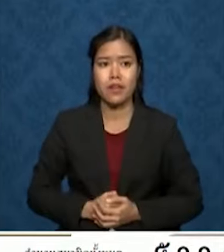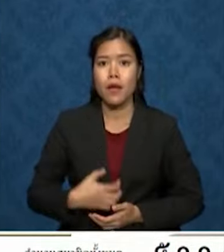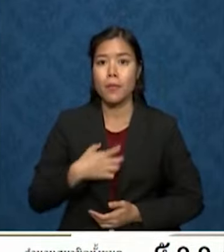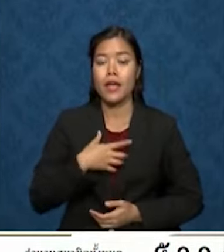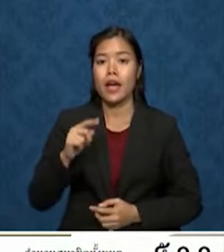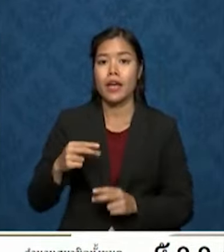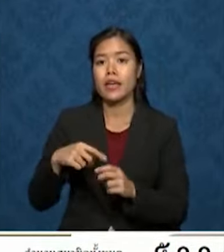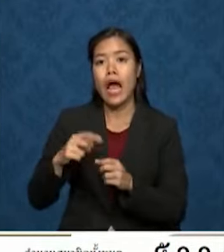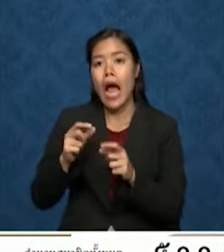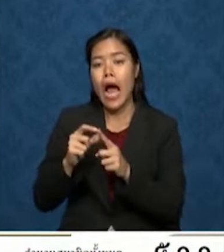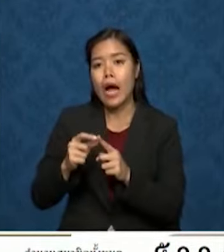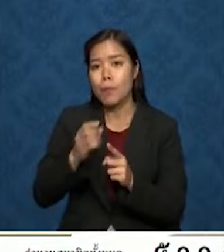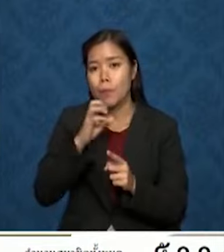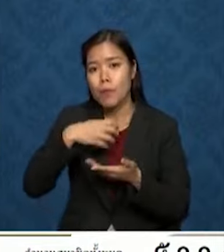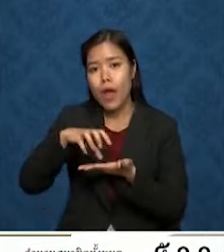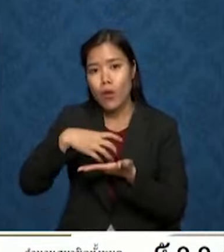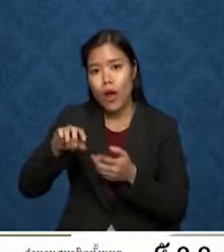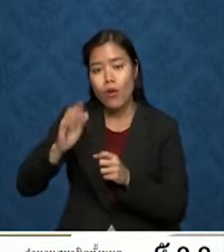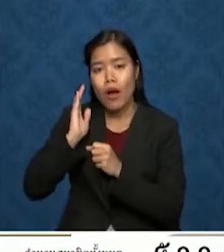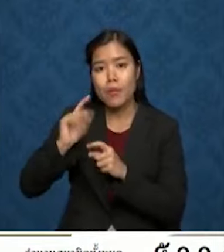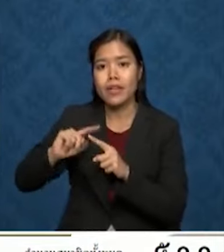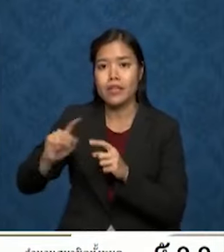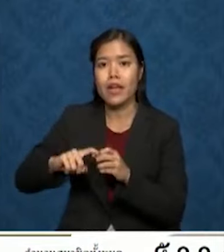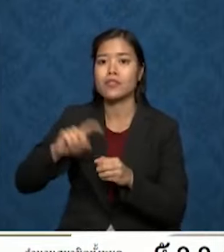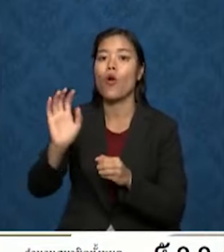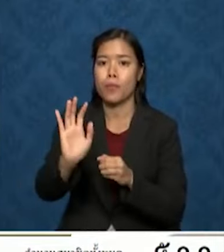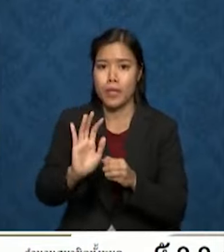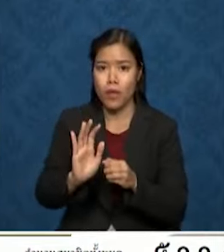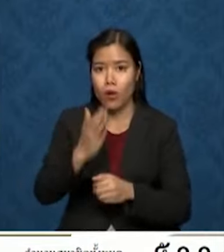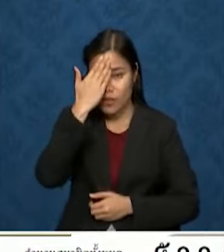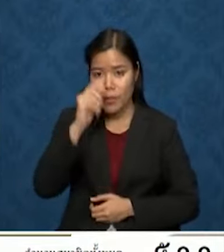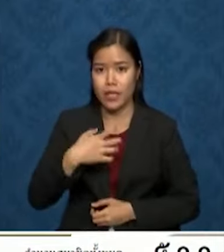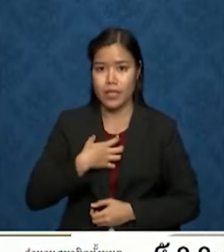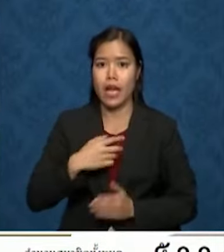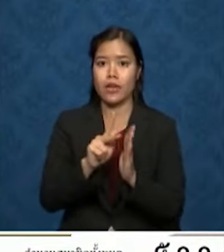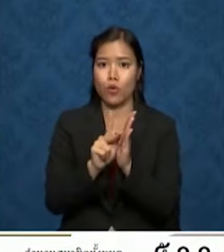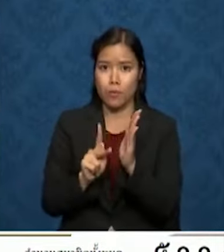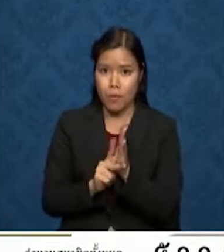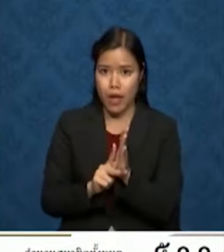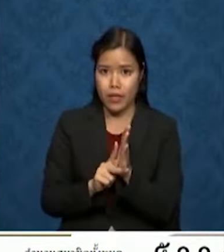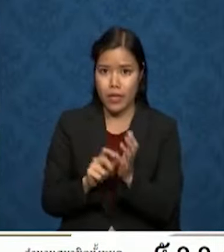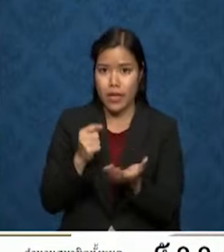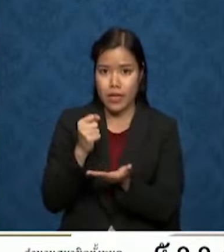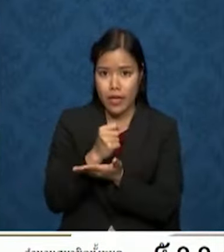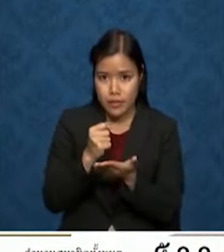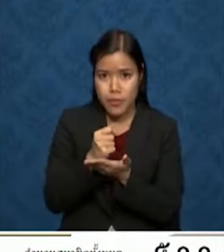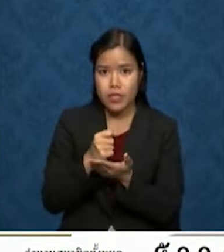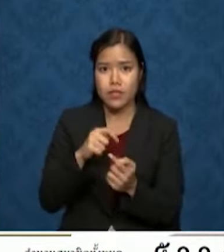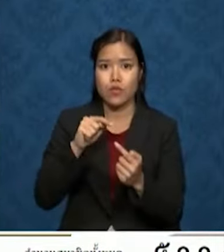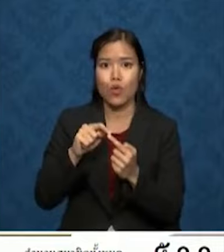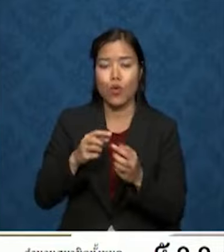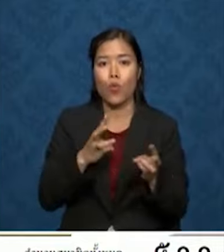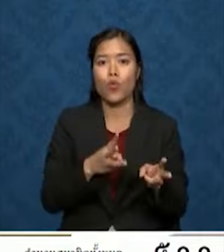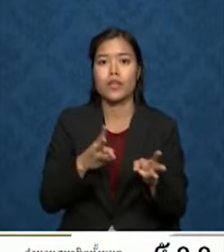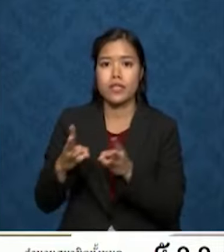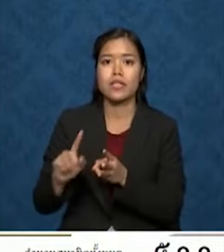คร กครับเพราะว่าเจตนารมของกดหมายชบับนี้ประมนวกหมายยาเสรบiesิต เขาต้องการเปลี่ยนวิธี